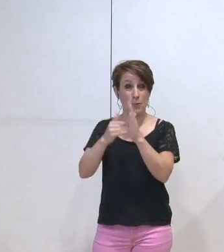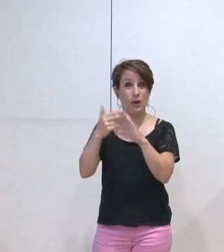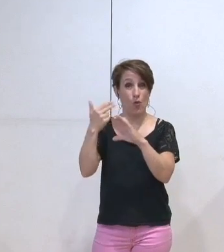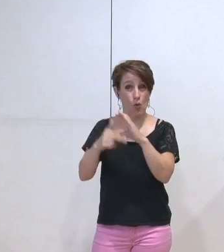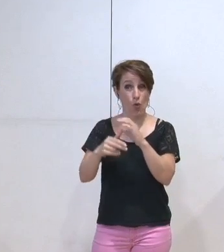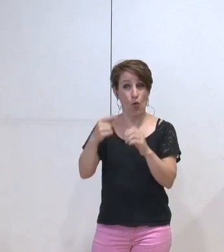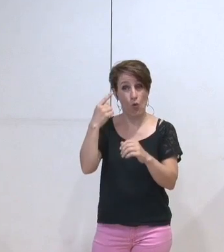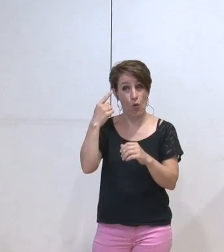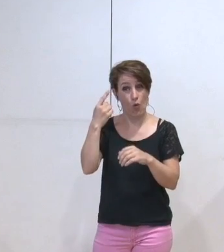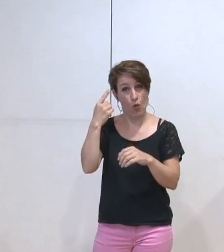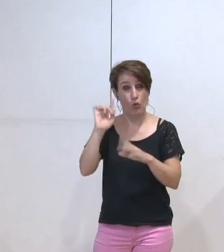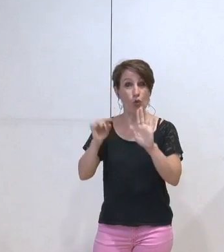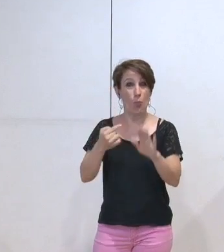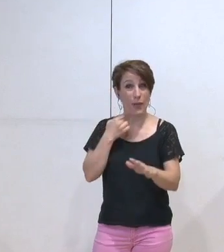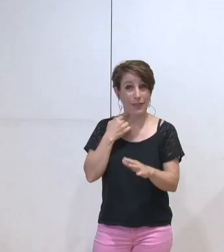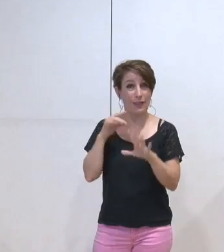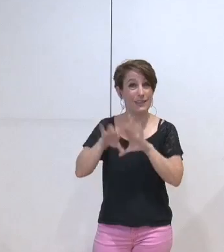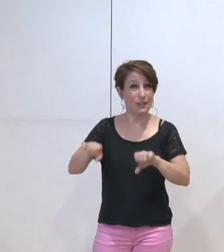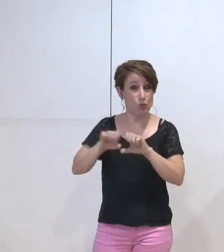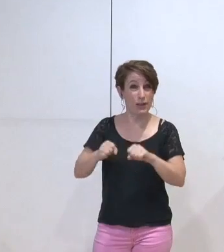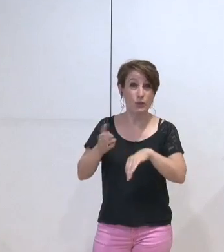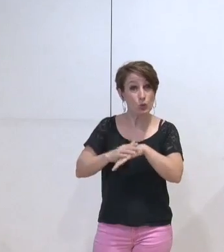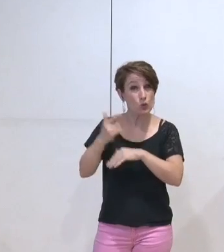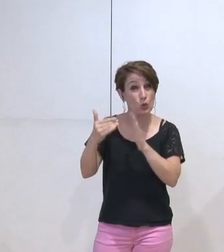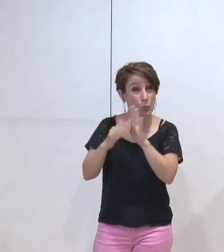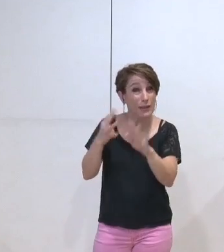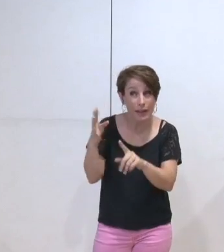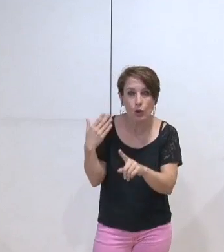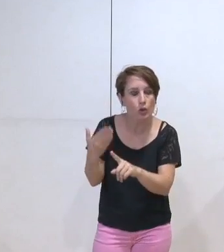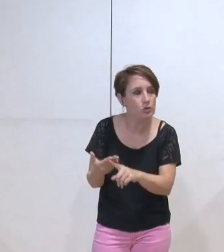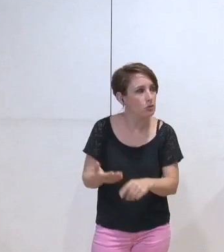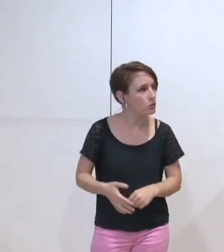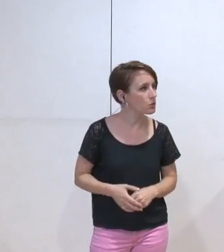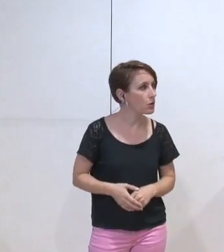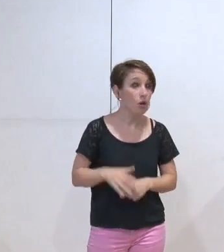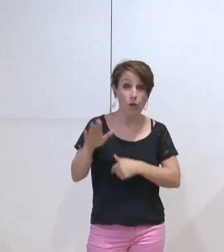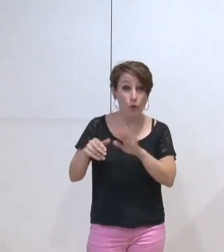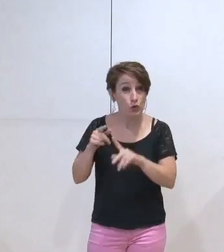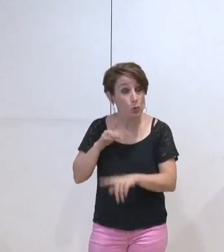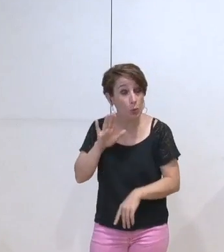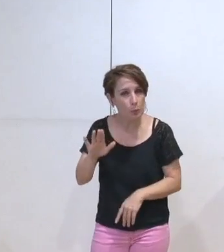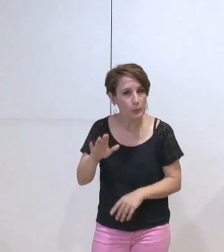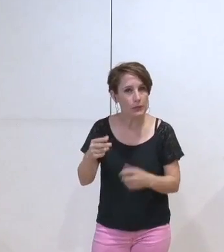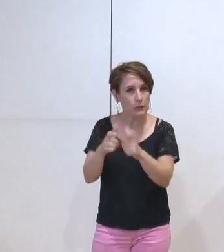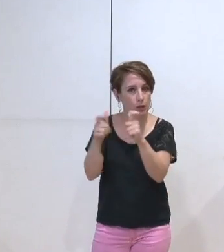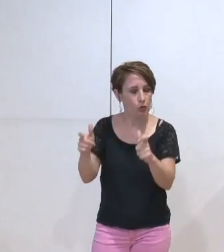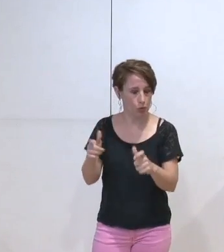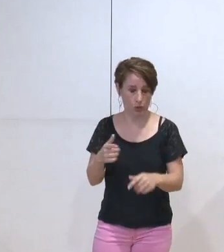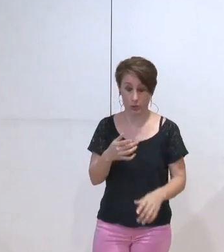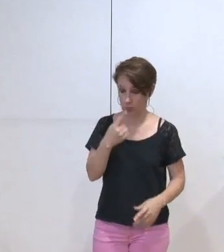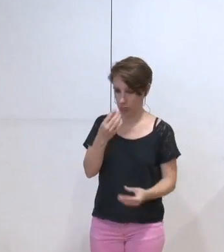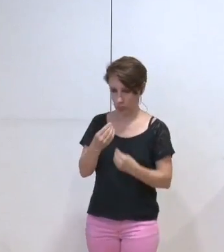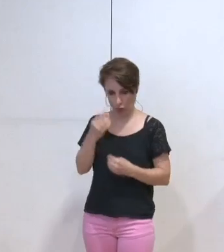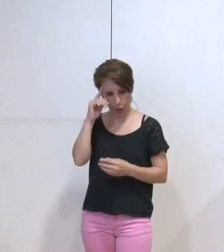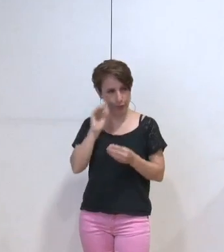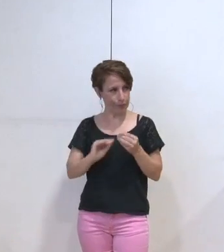l'exercice 2014 sans revenir sur le mode de fonctionnement de cette société rappelons qu'elle a vocation à favoriser